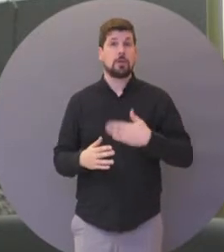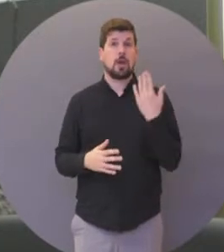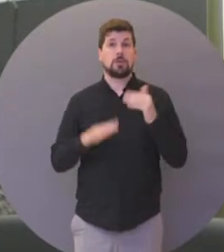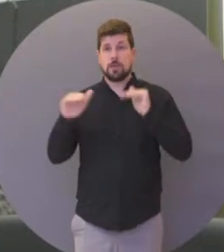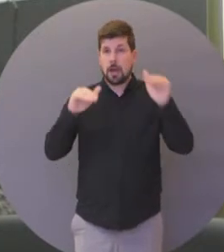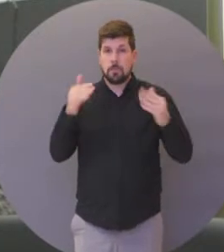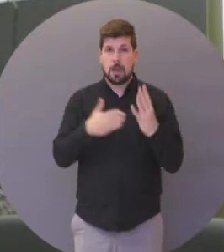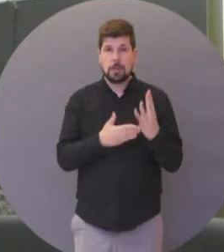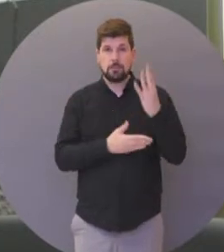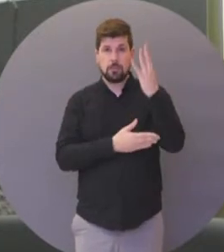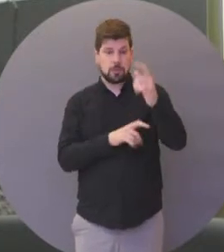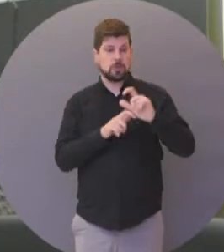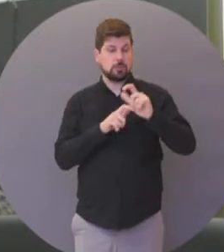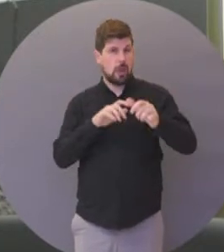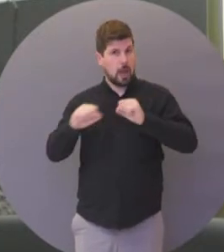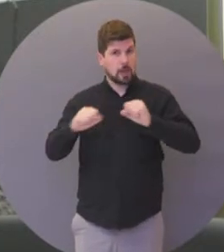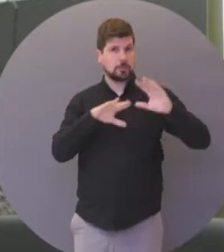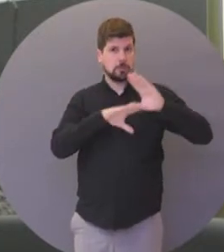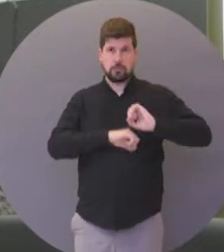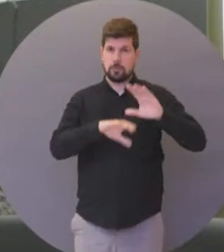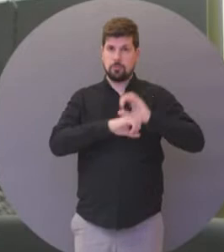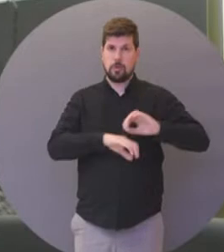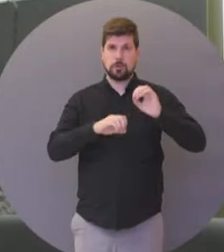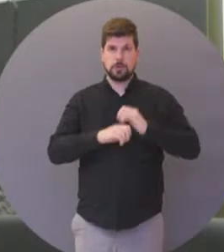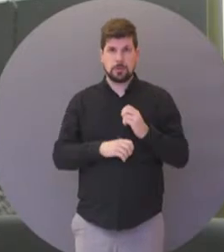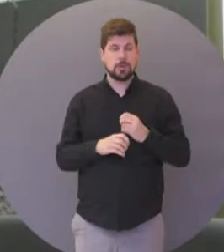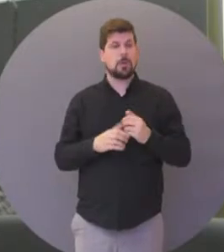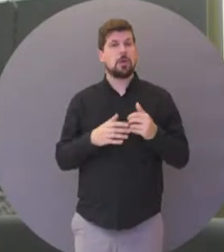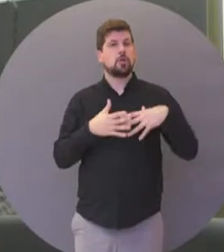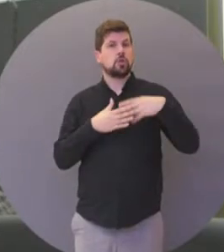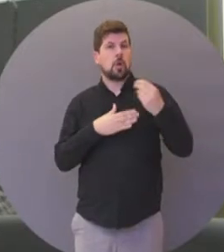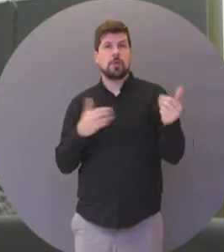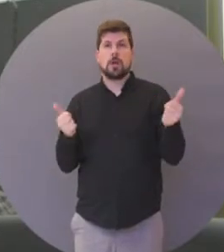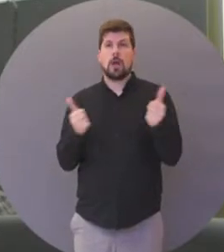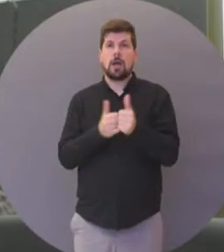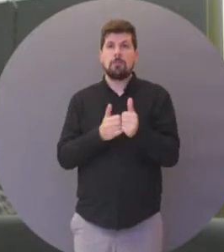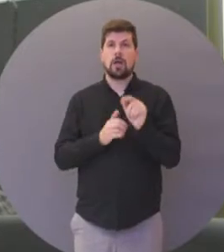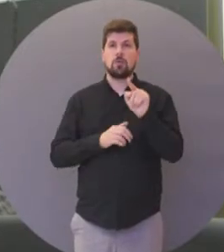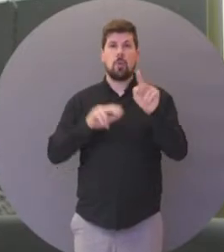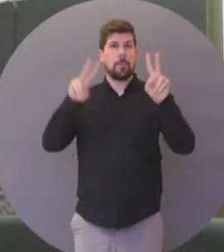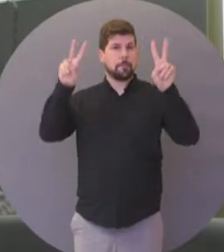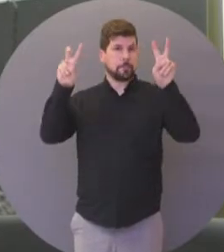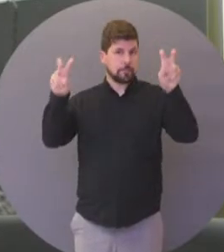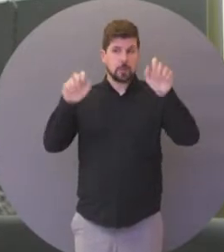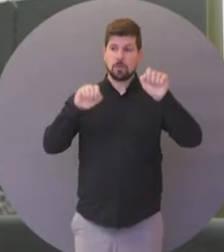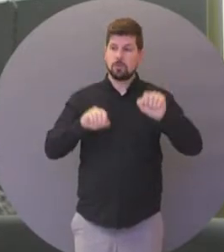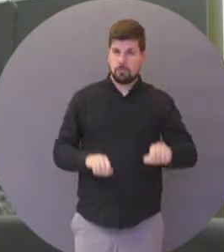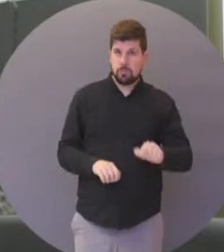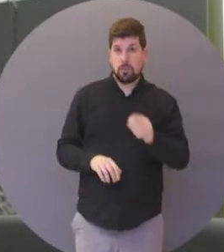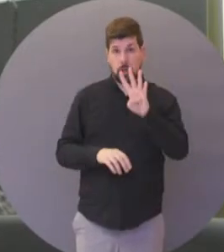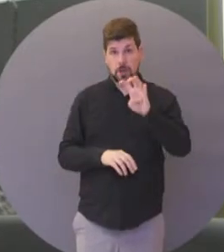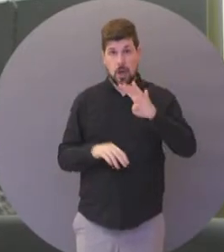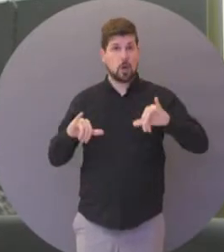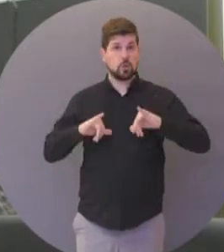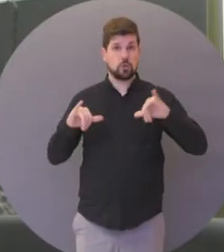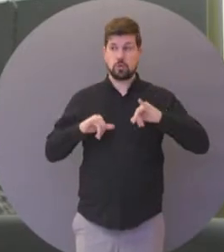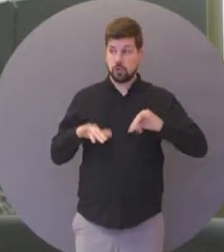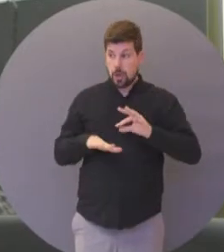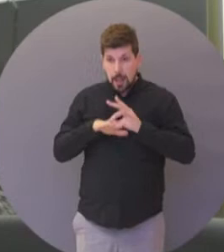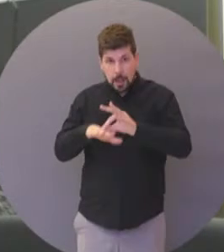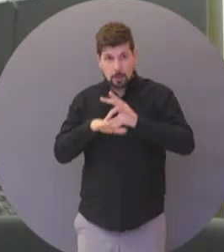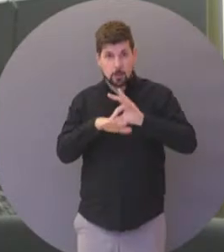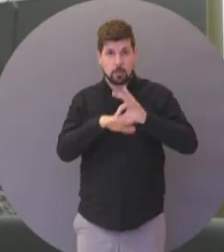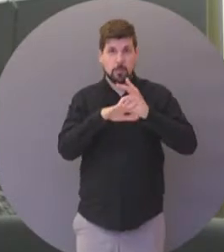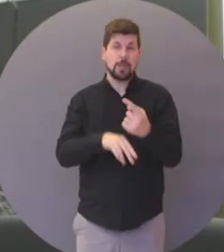l'action expérimentale sortir avec toi a permis l'accompagnement vers le logement de 40 jeunes sorties de l'aide sociale